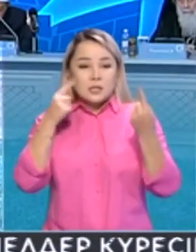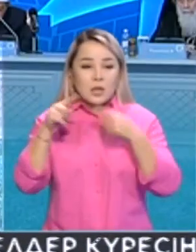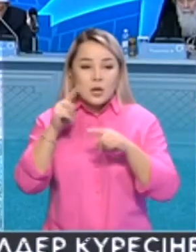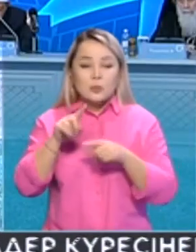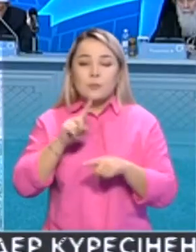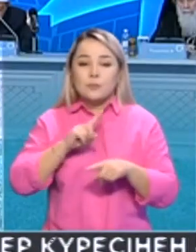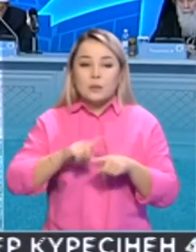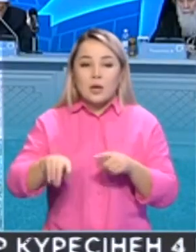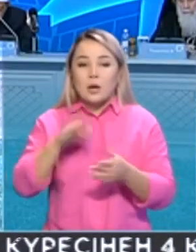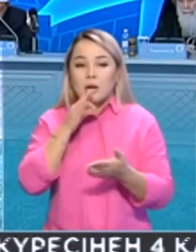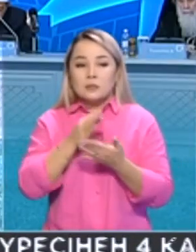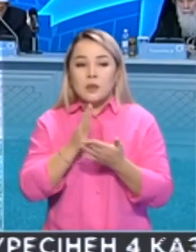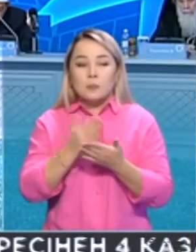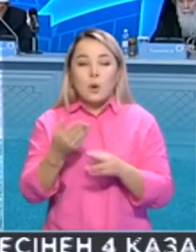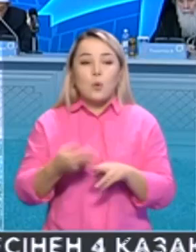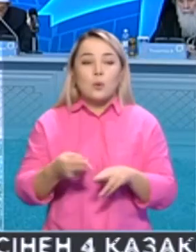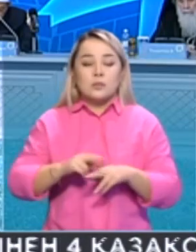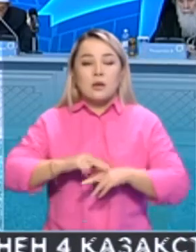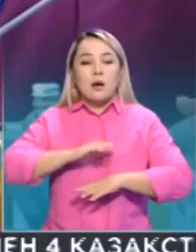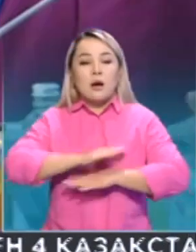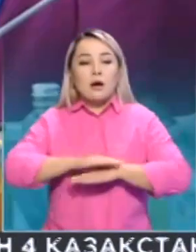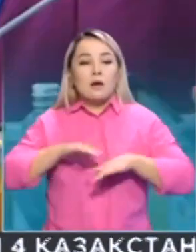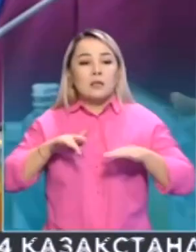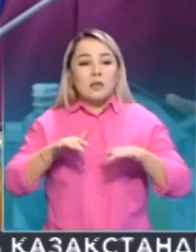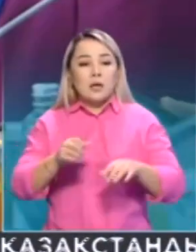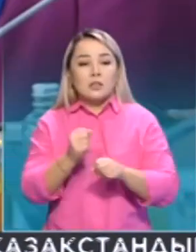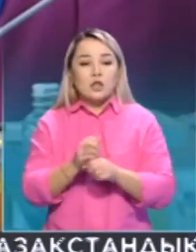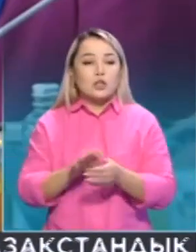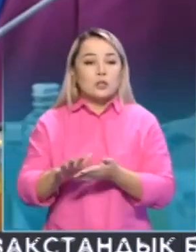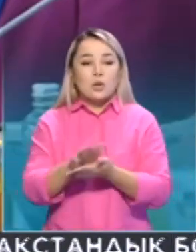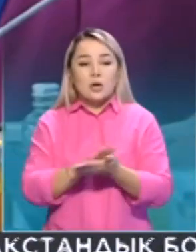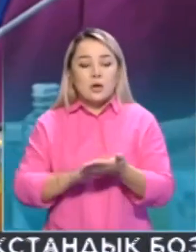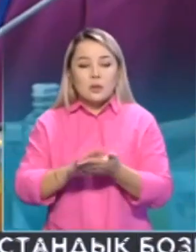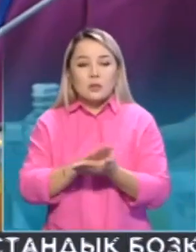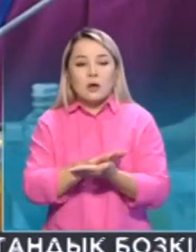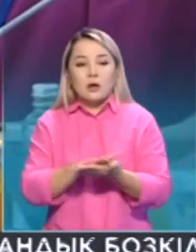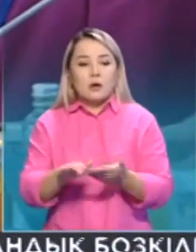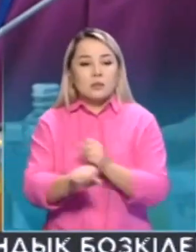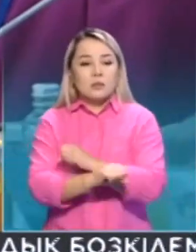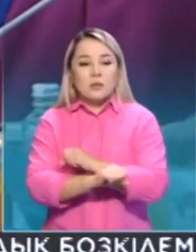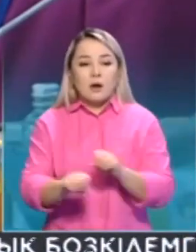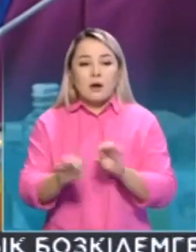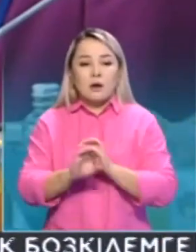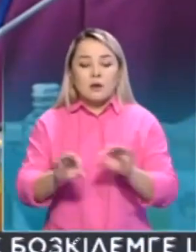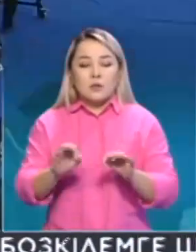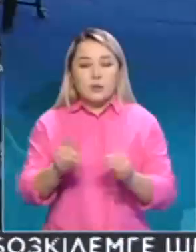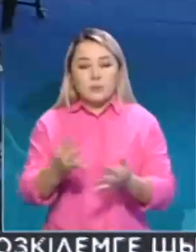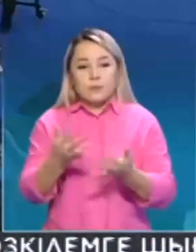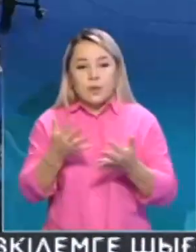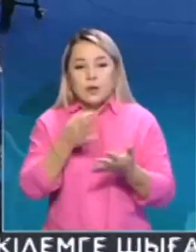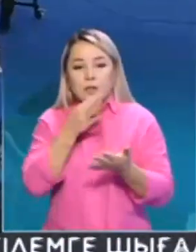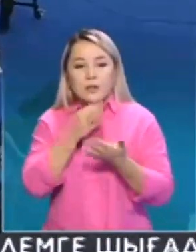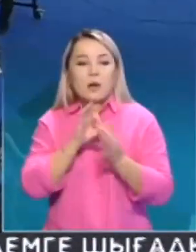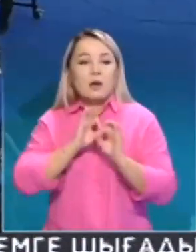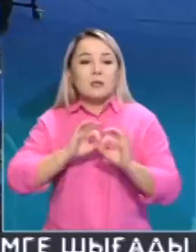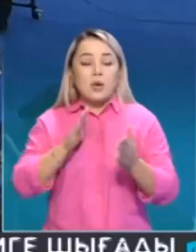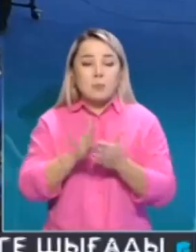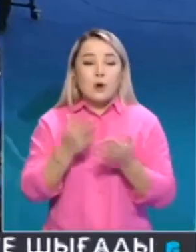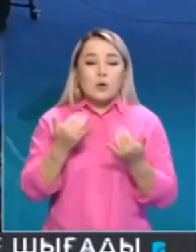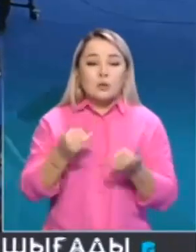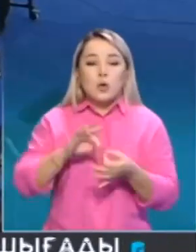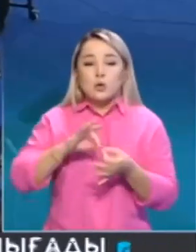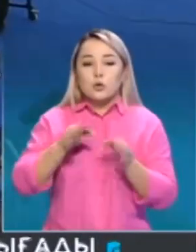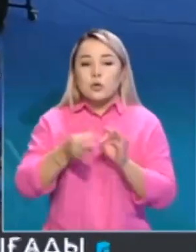жилеу етсе де, мұндай әрекеттерді еш ақтауға болмайтыны анық айтылды. Қазіргі